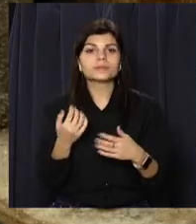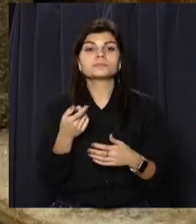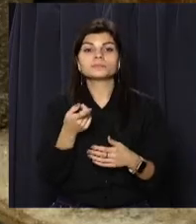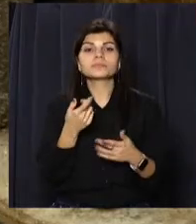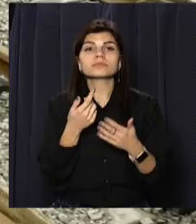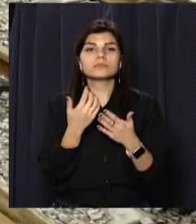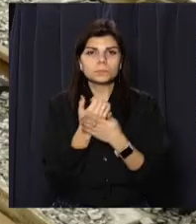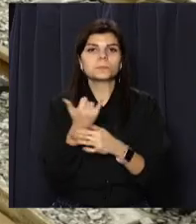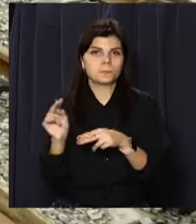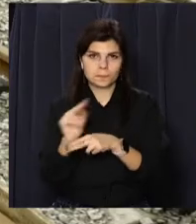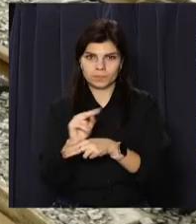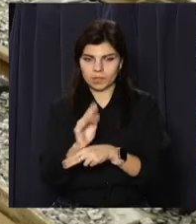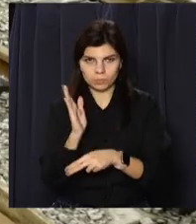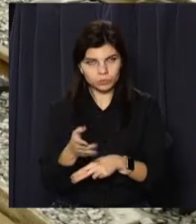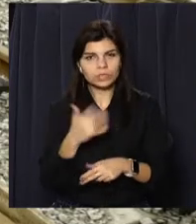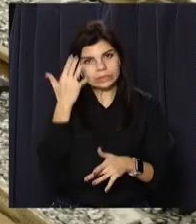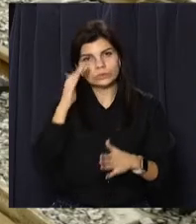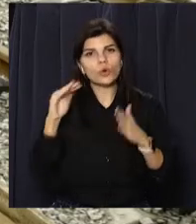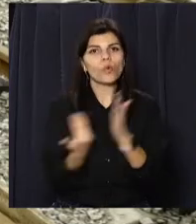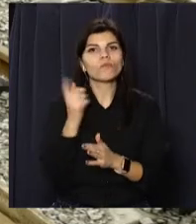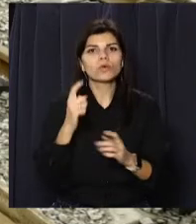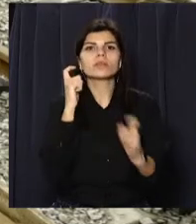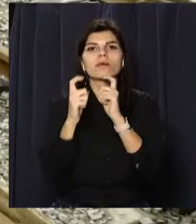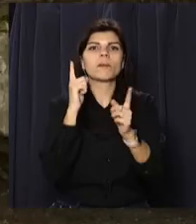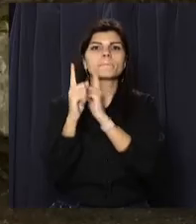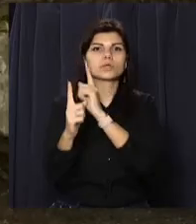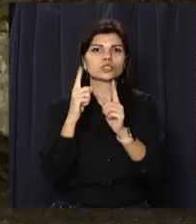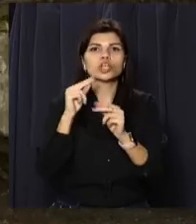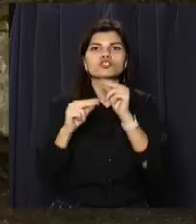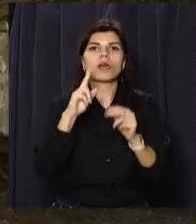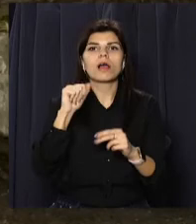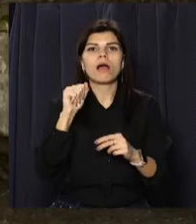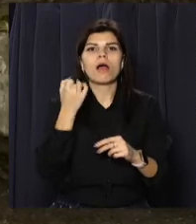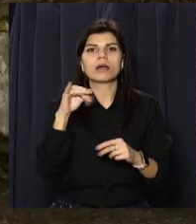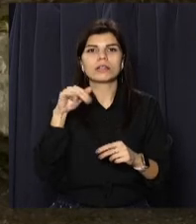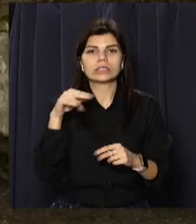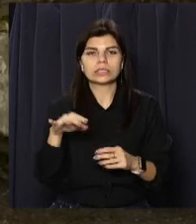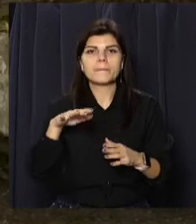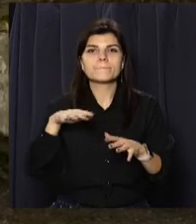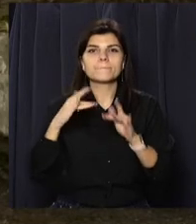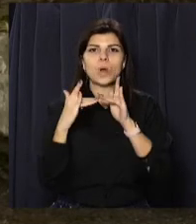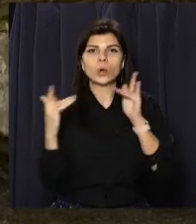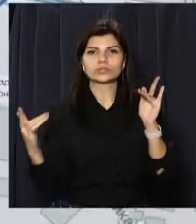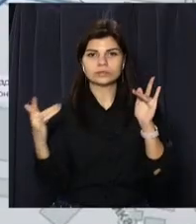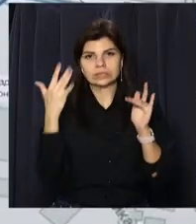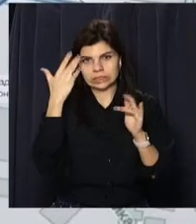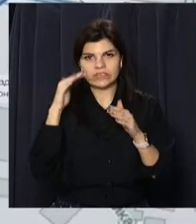13 переїздів. Також збираються оновити і трамвайні маршрути через Кайдацький міст.